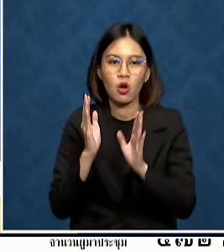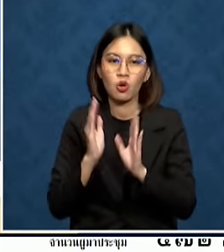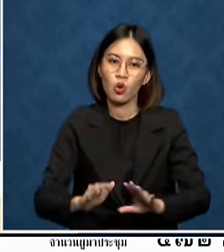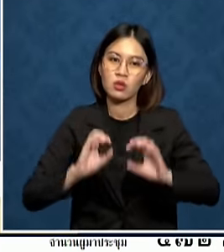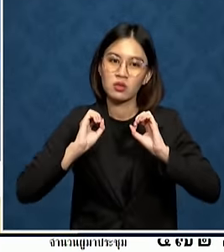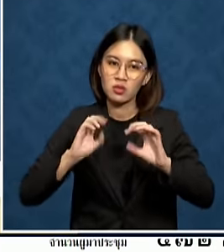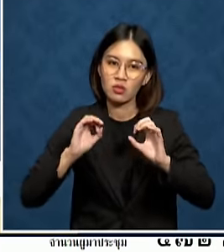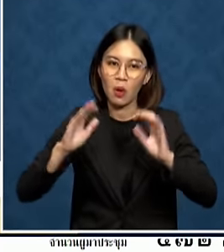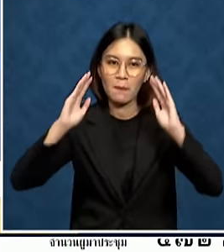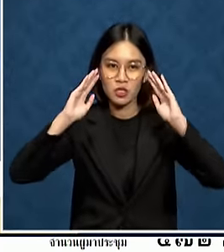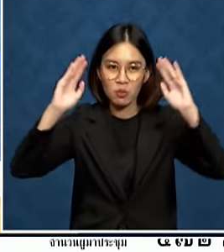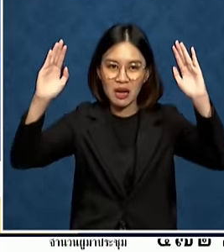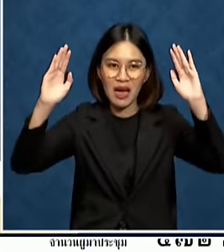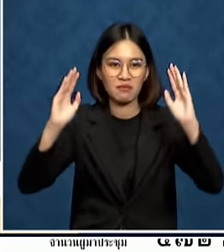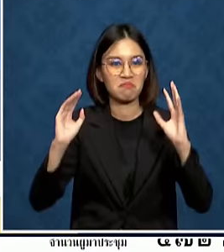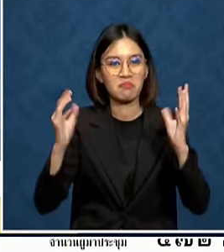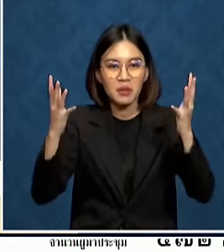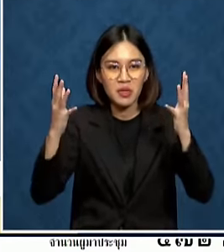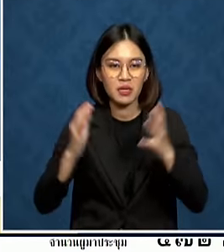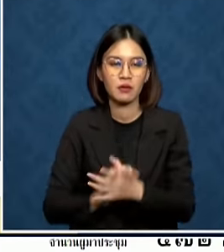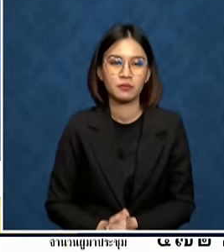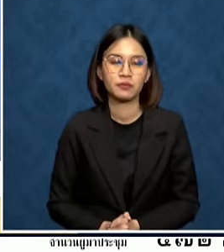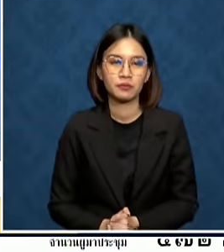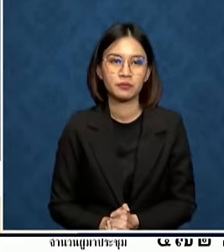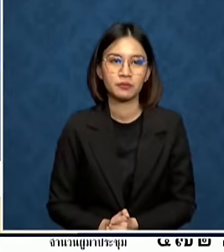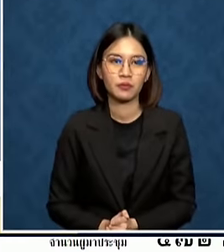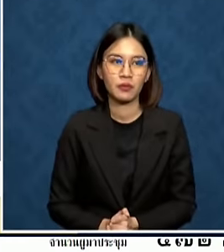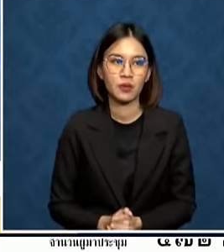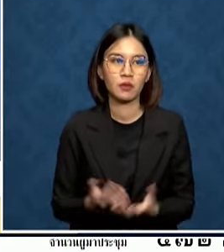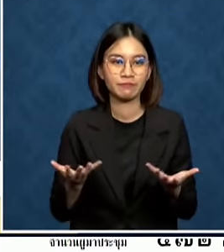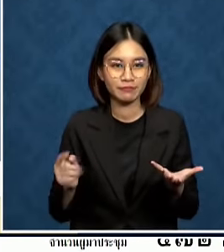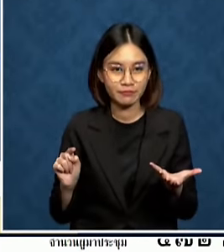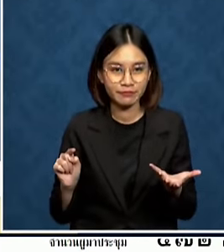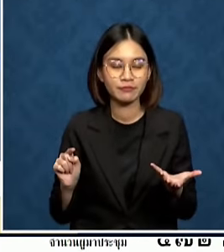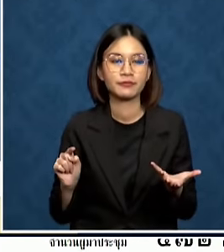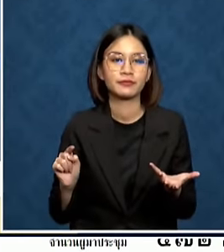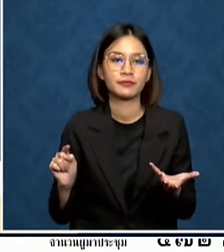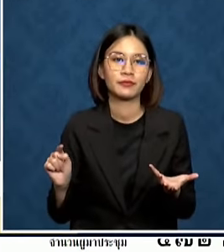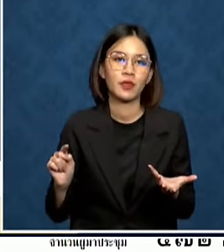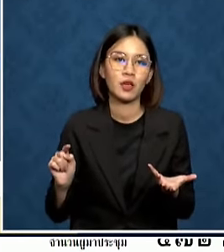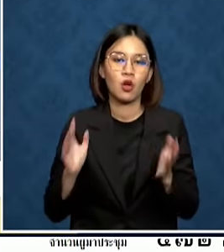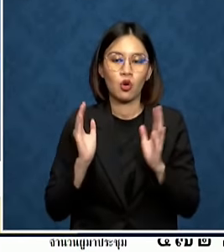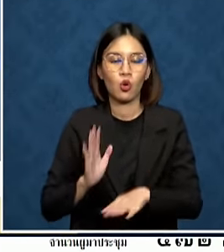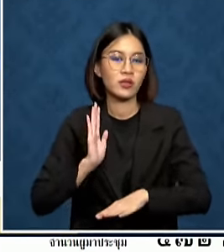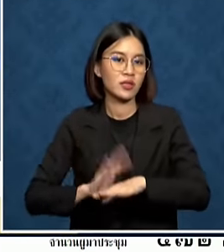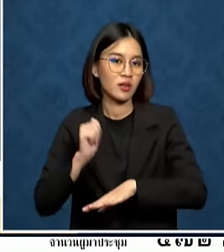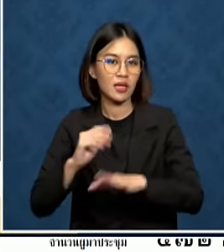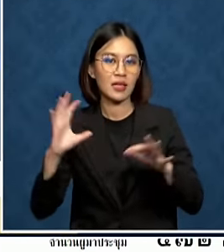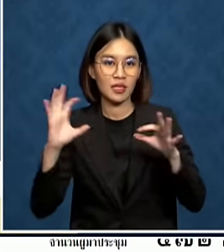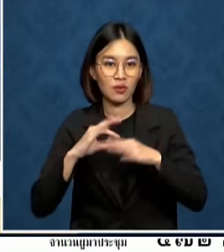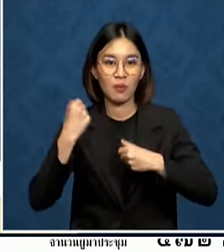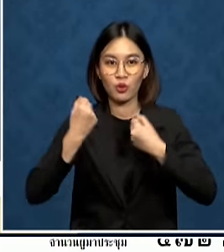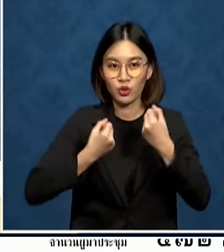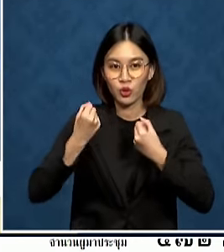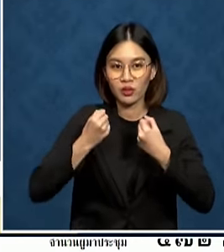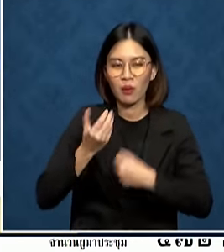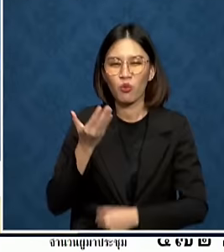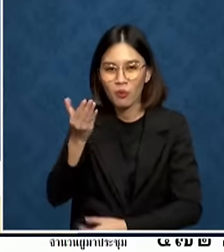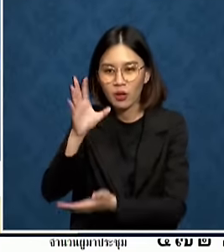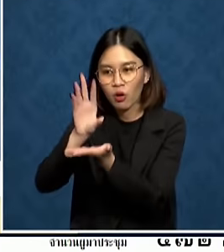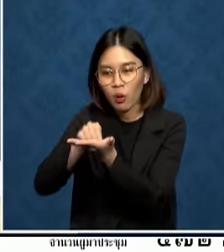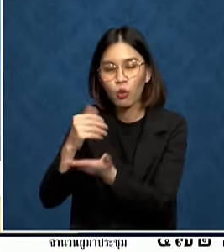ส่วนมากไม่มีประสบการณ์ในอุตสาหกรรมจริงเอาอีกส่วนนึงครับเสียงจากผู้เชี่ยวชาญในวงการยานยนต์นะครับผมไปขอข้อมูล